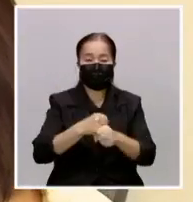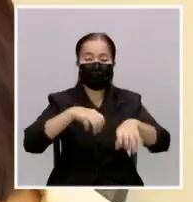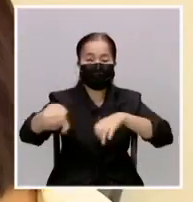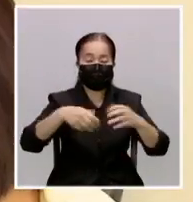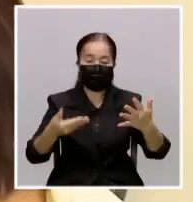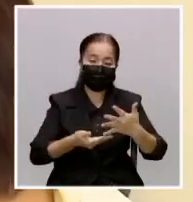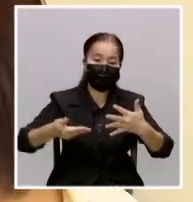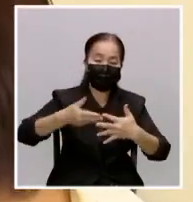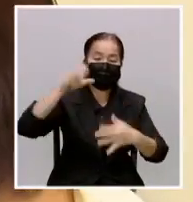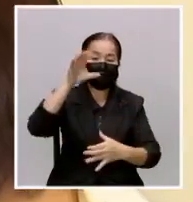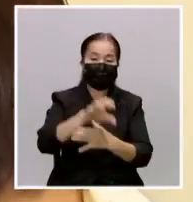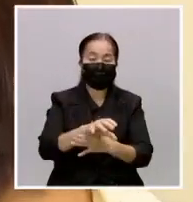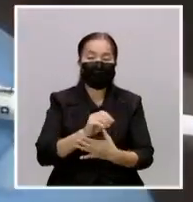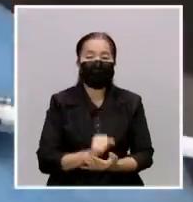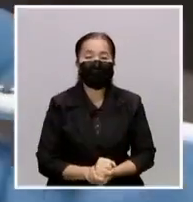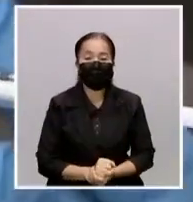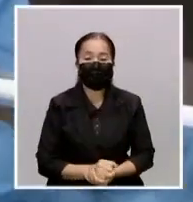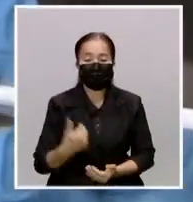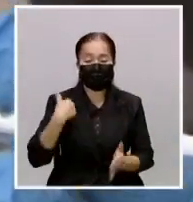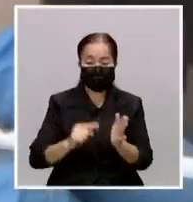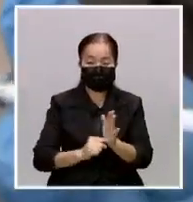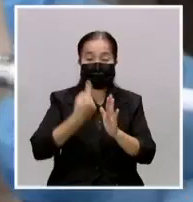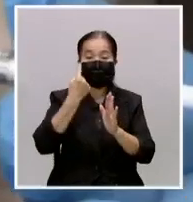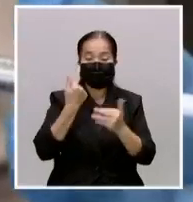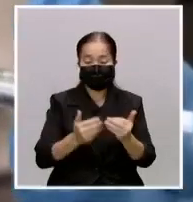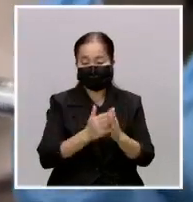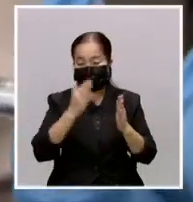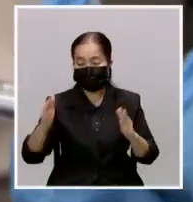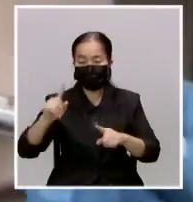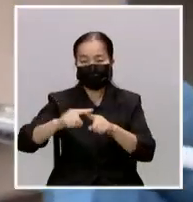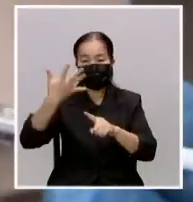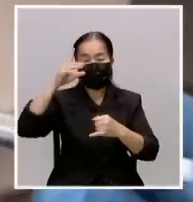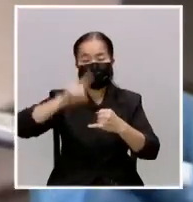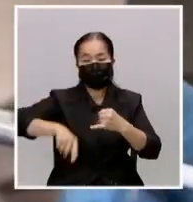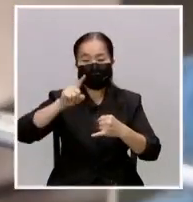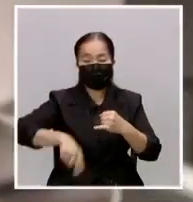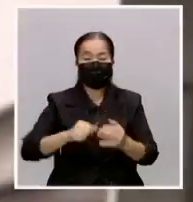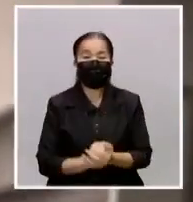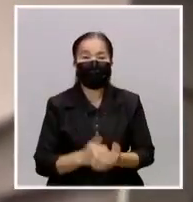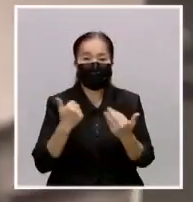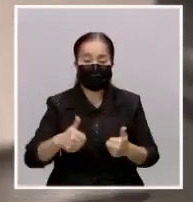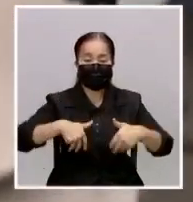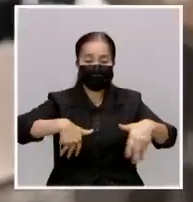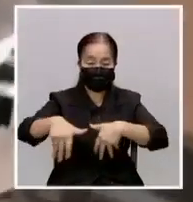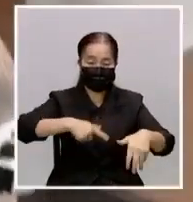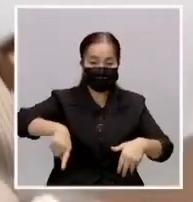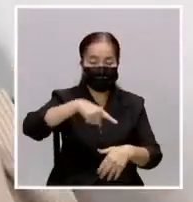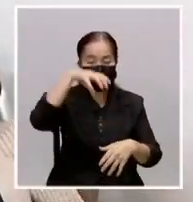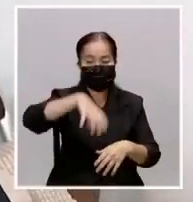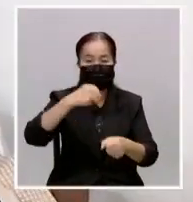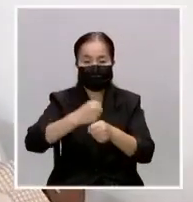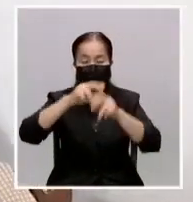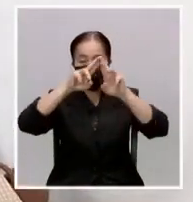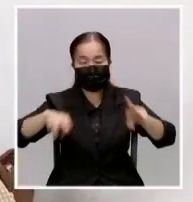ายังพื้นที่เหล่านี้โดยจะมีผลบังคับใช้จนถึงสิ้นเดือนพฤษภาคมนี้ครับส่งผลให้ประชาชนและสำนักงานต่างๆ